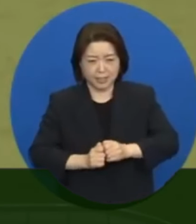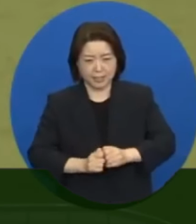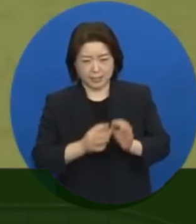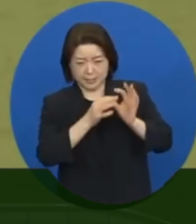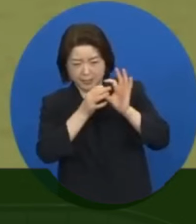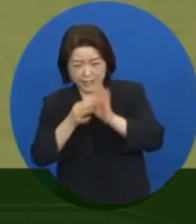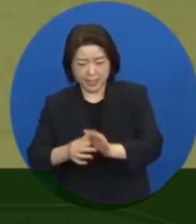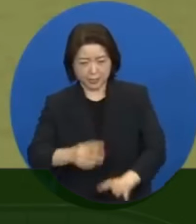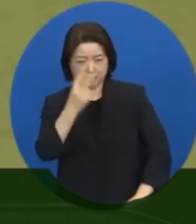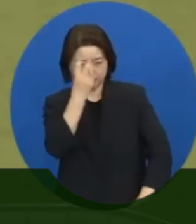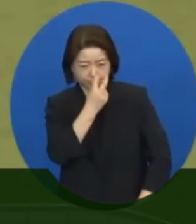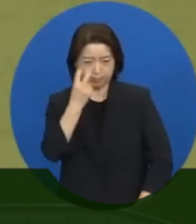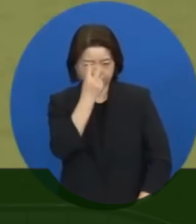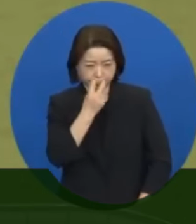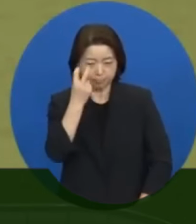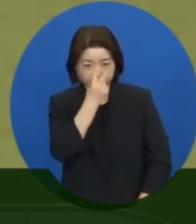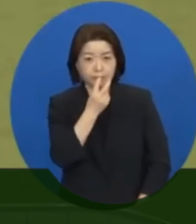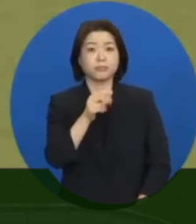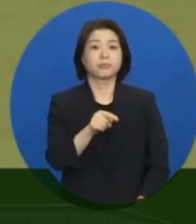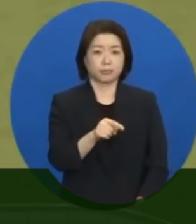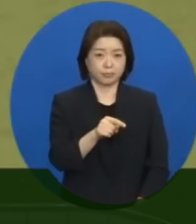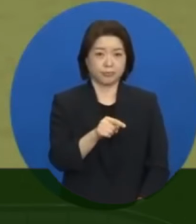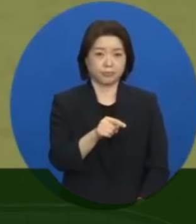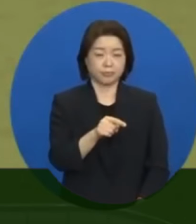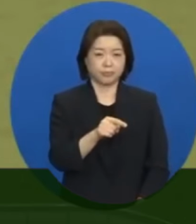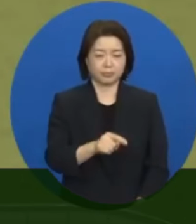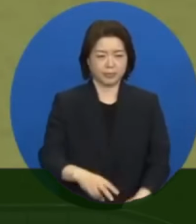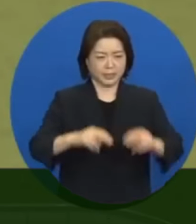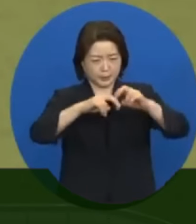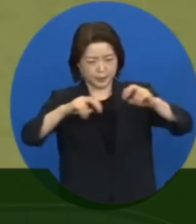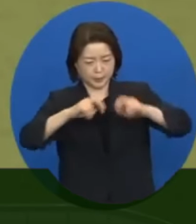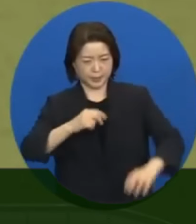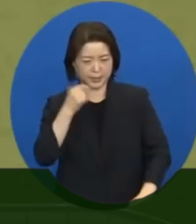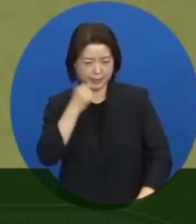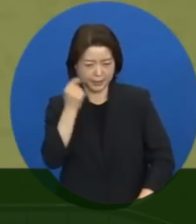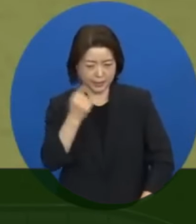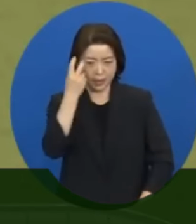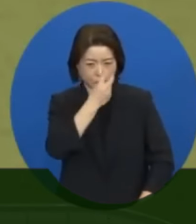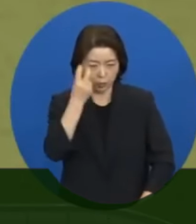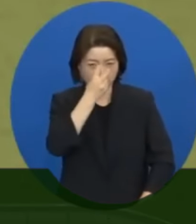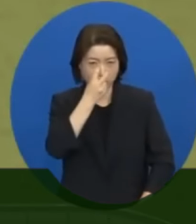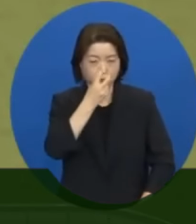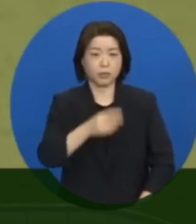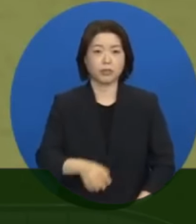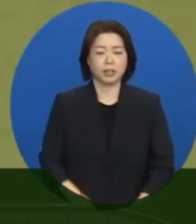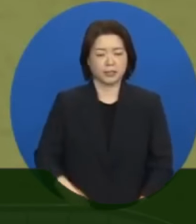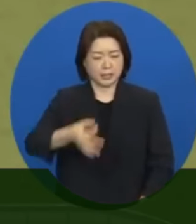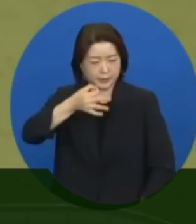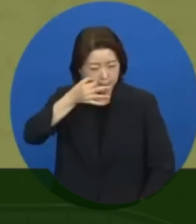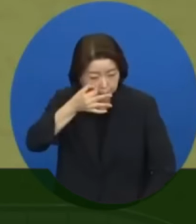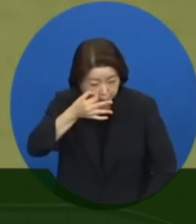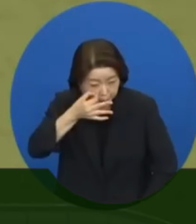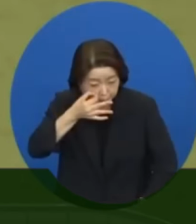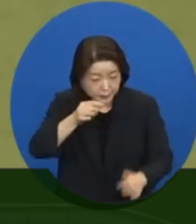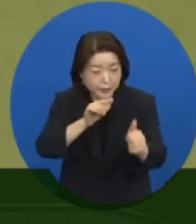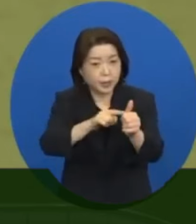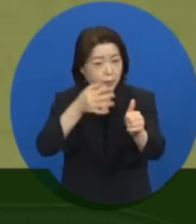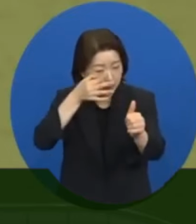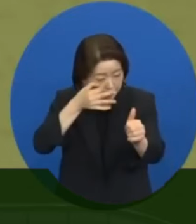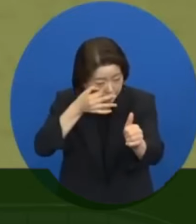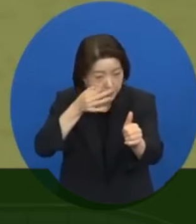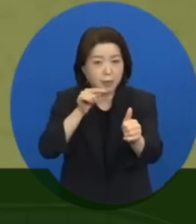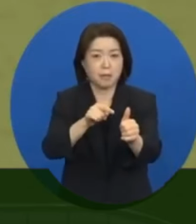살펴보았다는 겁니다 영어로 EX 샅이 조사해 봤다는 겁니다라는 의미가 있습니다